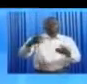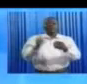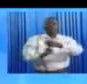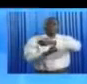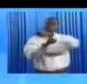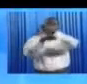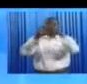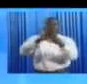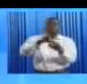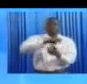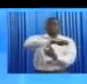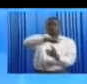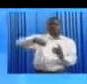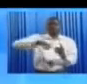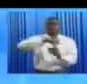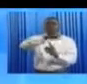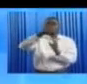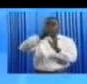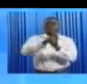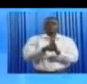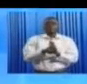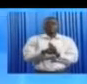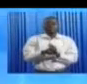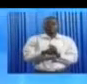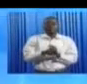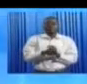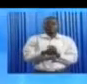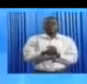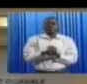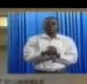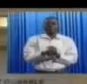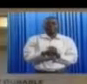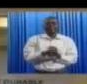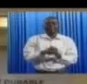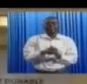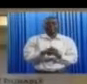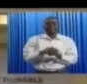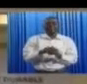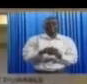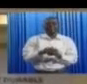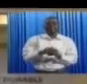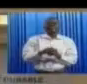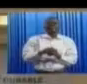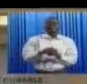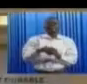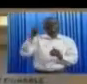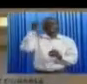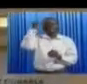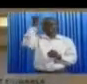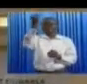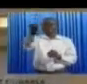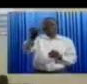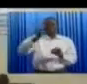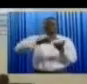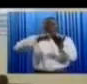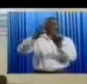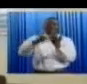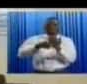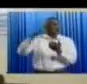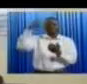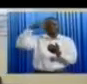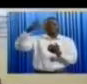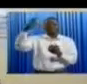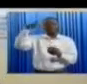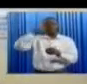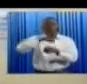gestion de l'environnement. Reportage Maïmouna Traoré. L'idée d'élaborer un plan national d'investissement